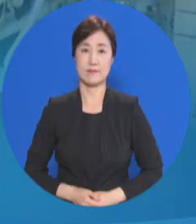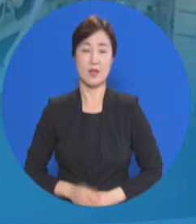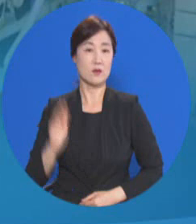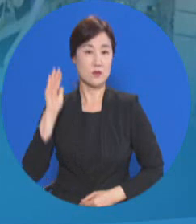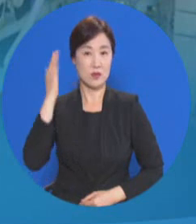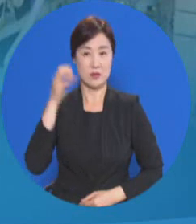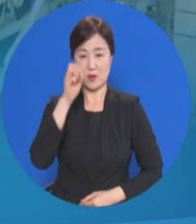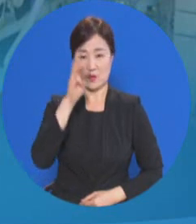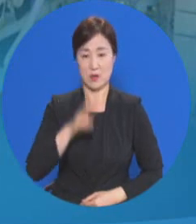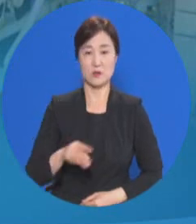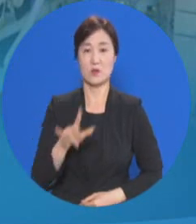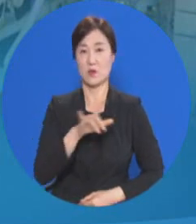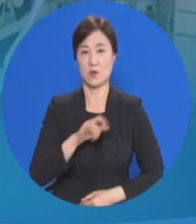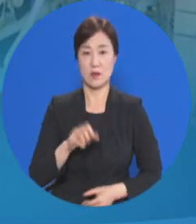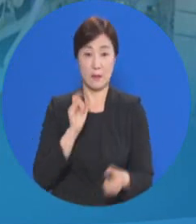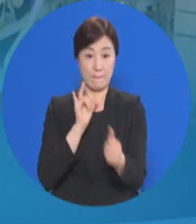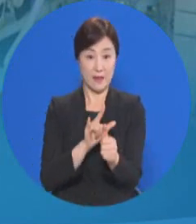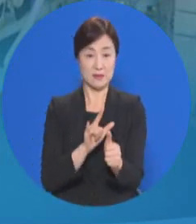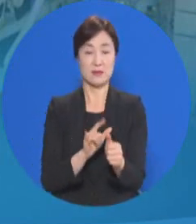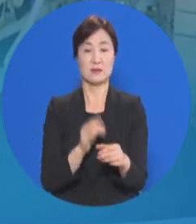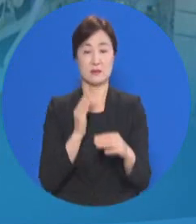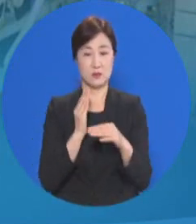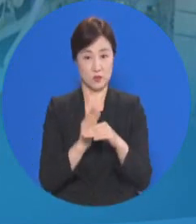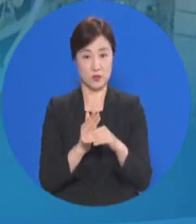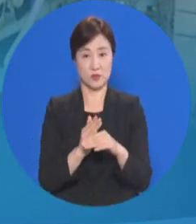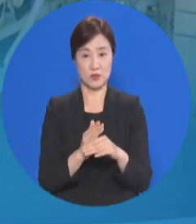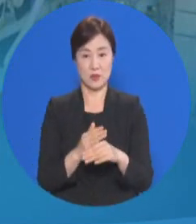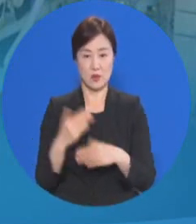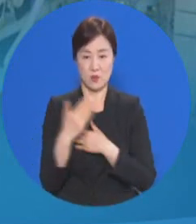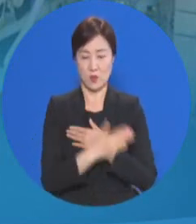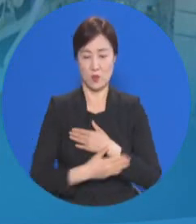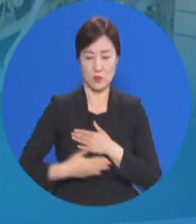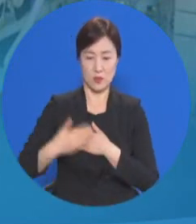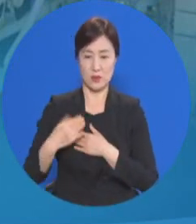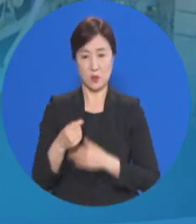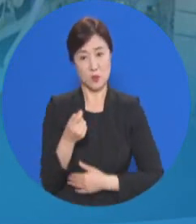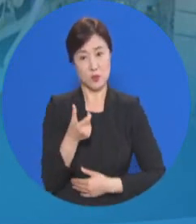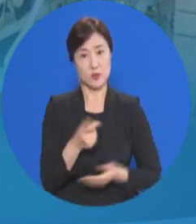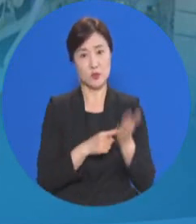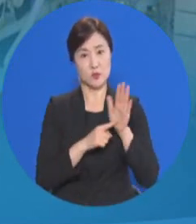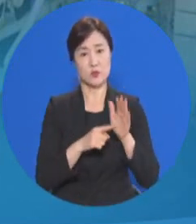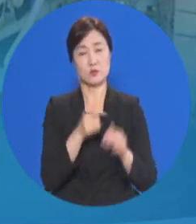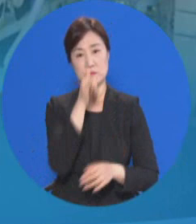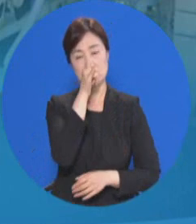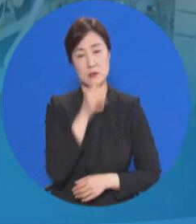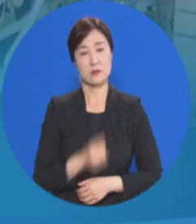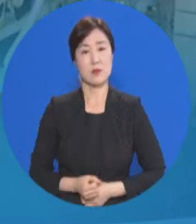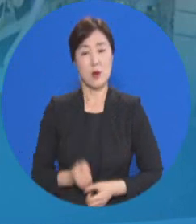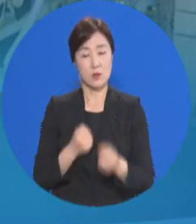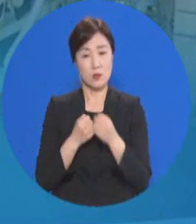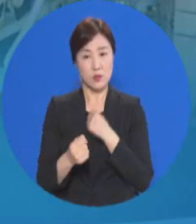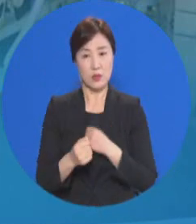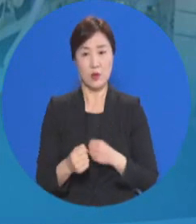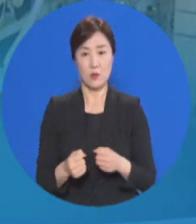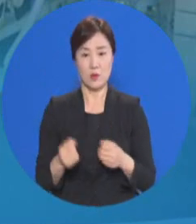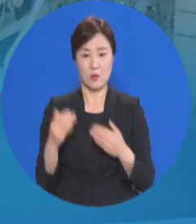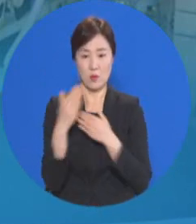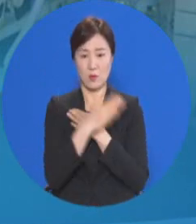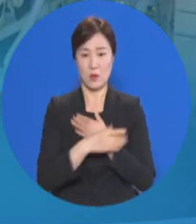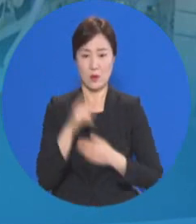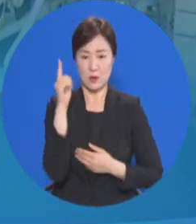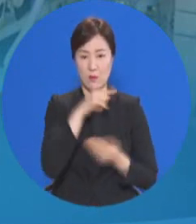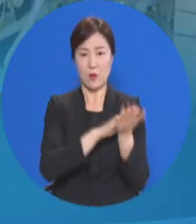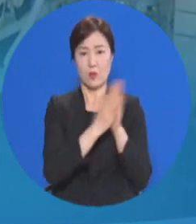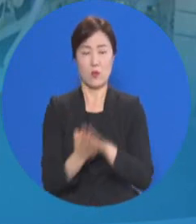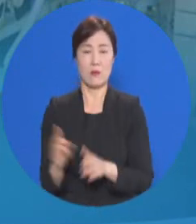최근 광주 코로나19 확진자들의 경우 증상이 약한 특징을 갖고 있는데요. 반면 증세는 빠르게 나빠지고 치료도